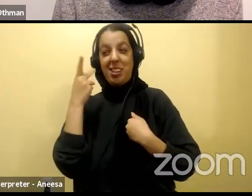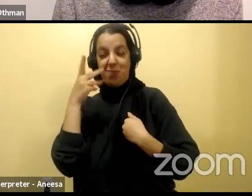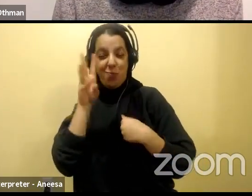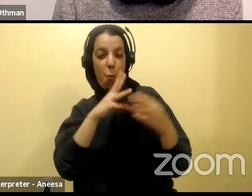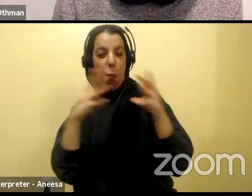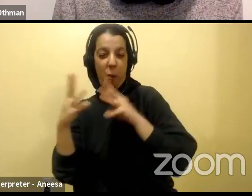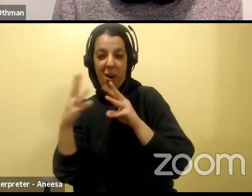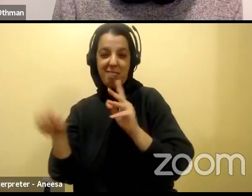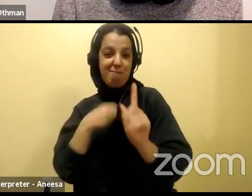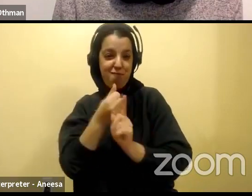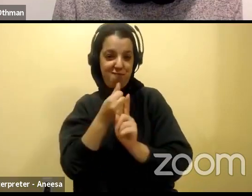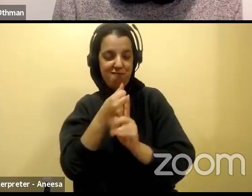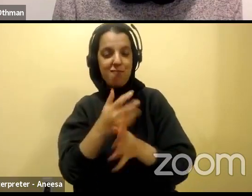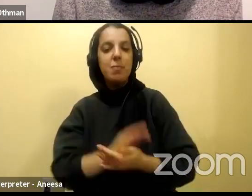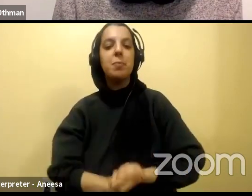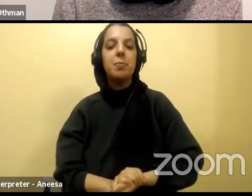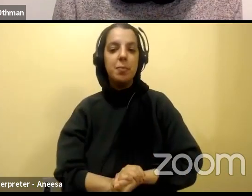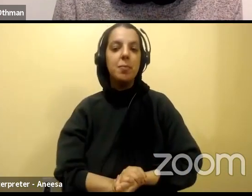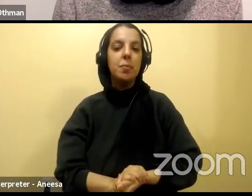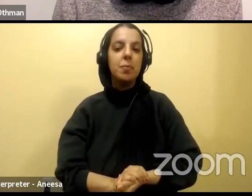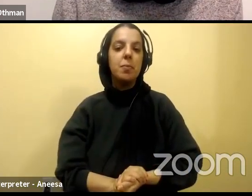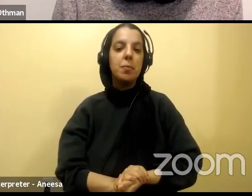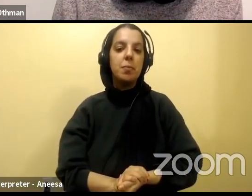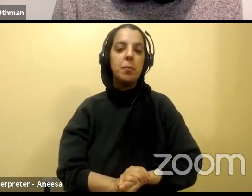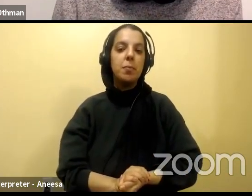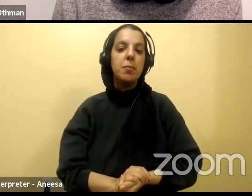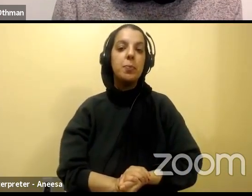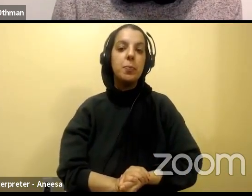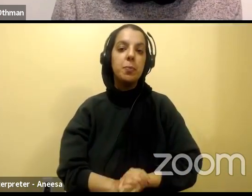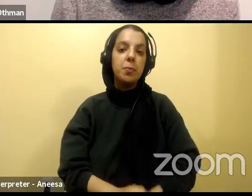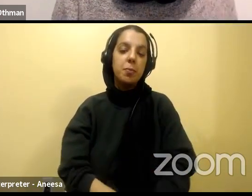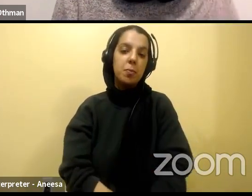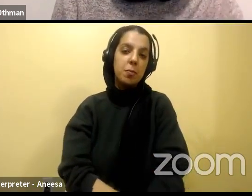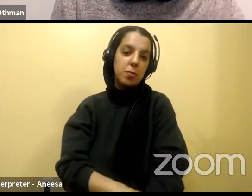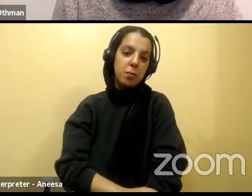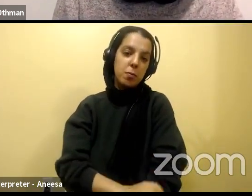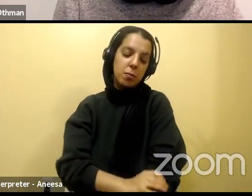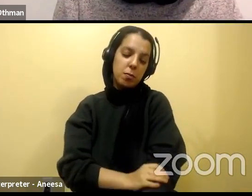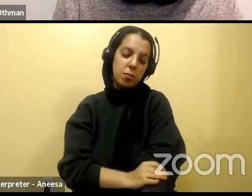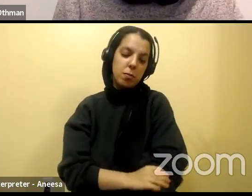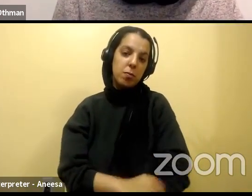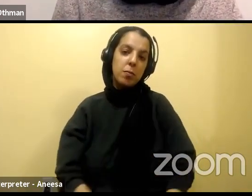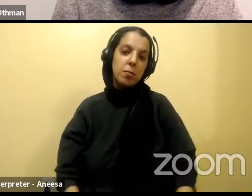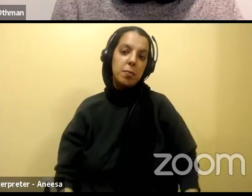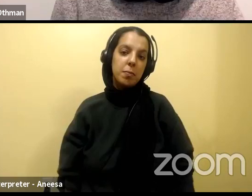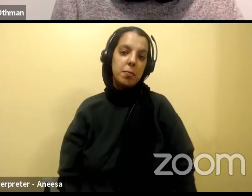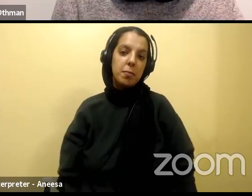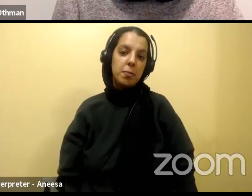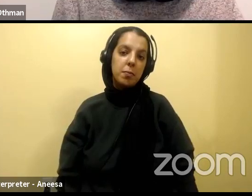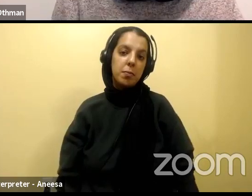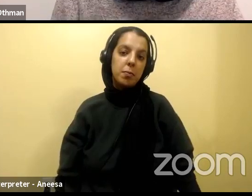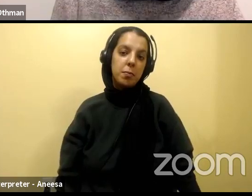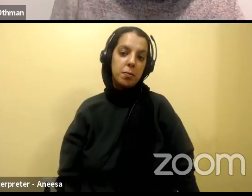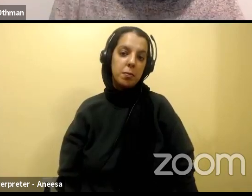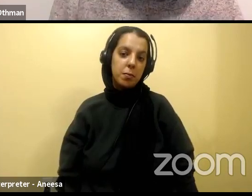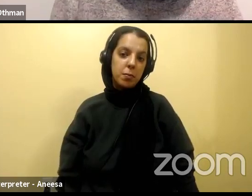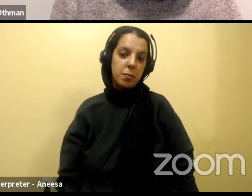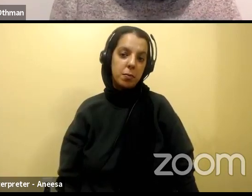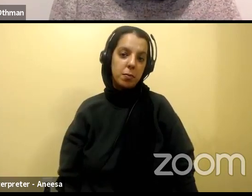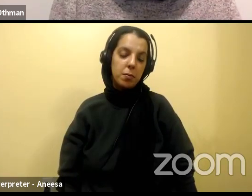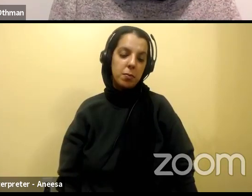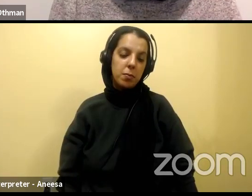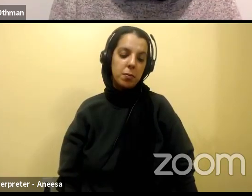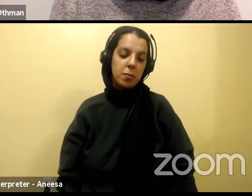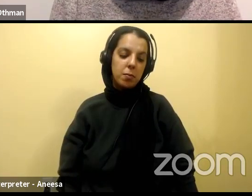بهالوقت هاد جينا على كندا، بعدين صار وقت نجي على كندا، حياة جديدة، تحديات جديدة.